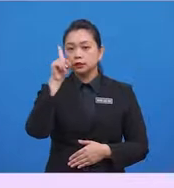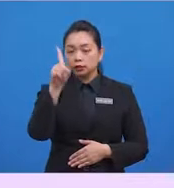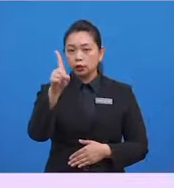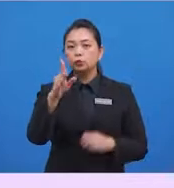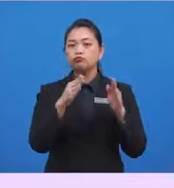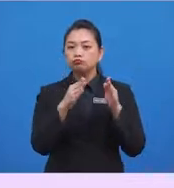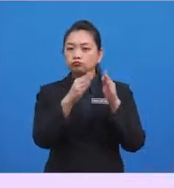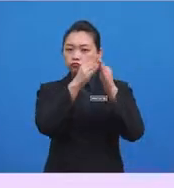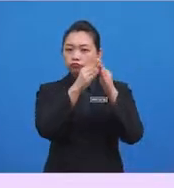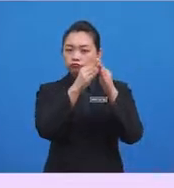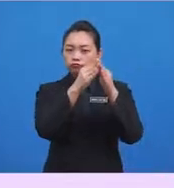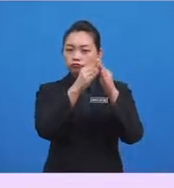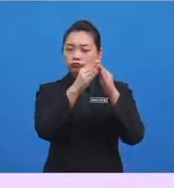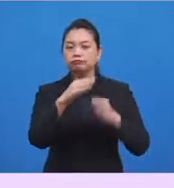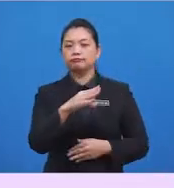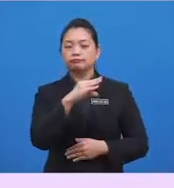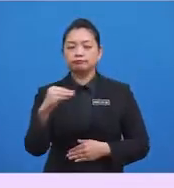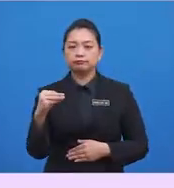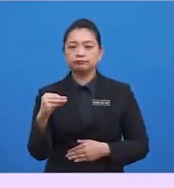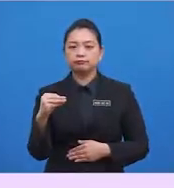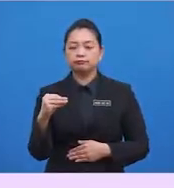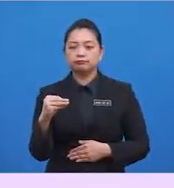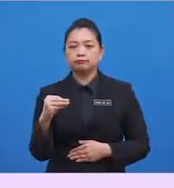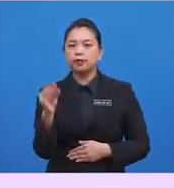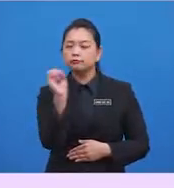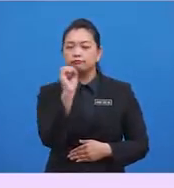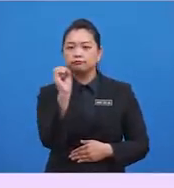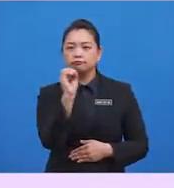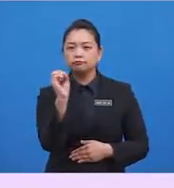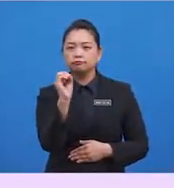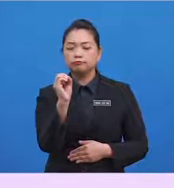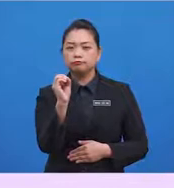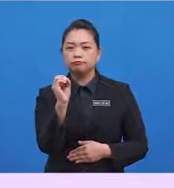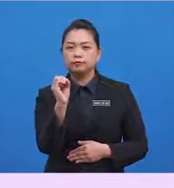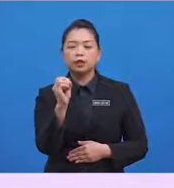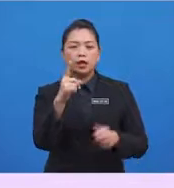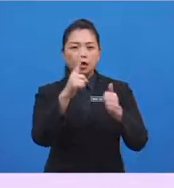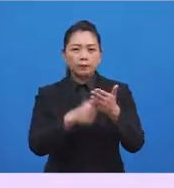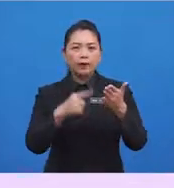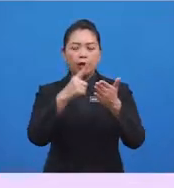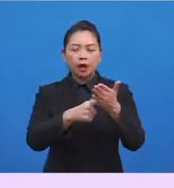bucu dan akhir sekali ia tidak mempunyai